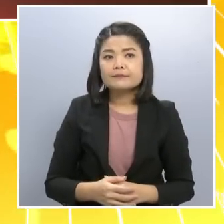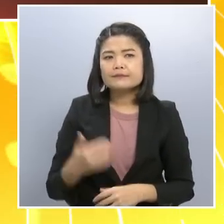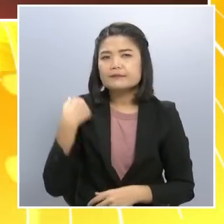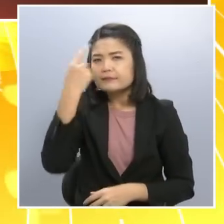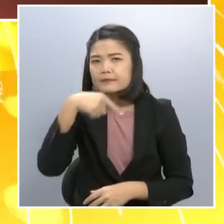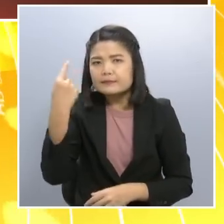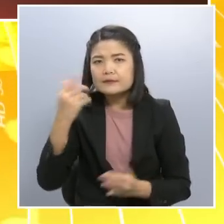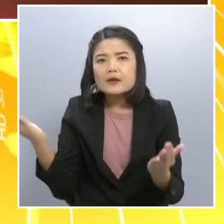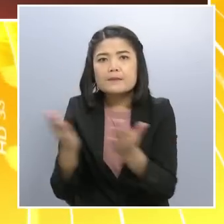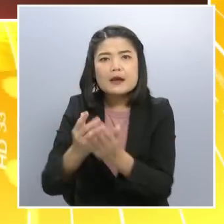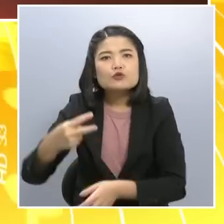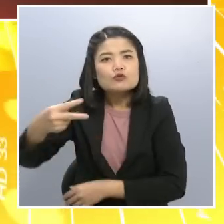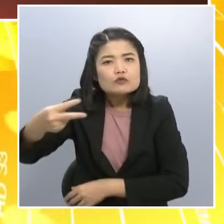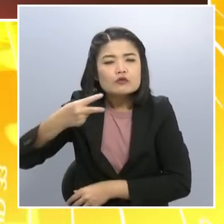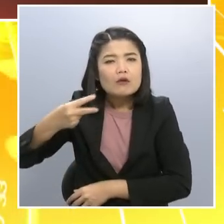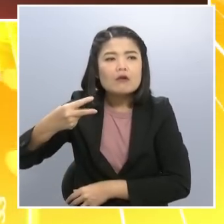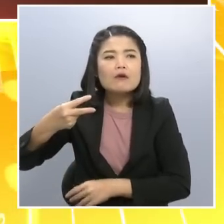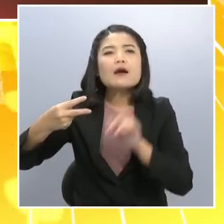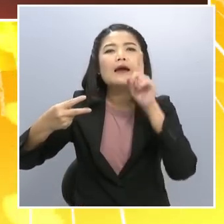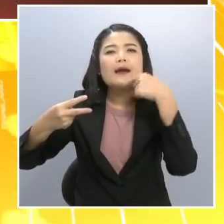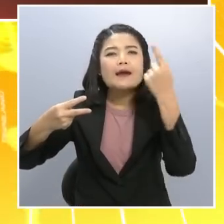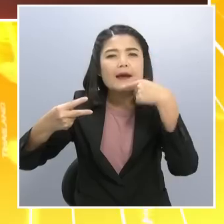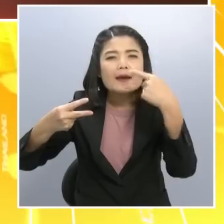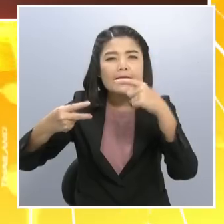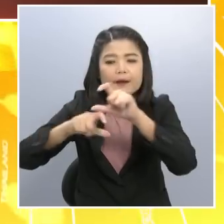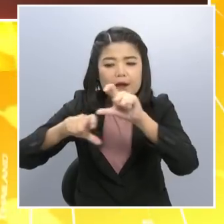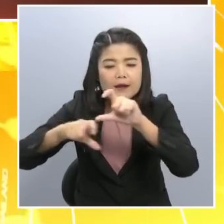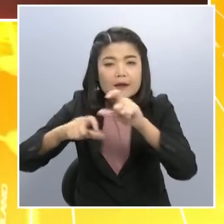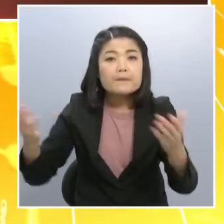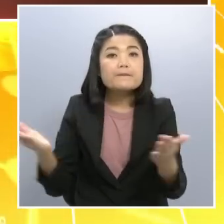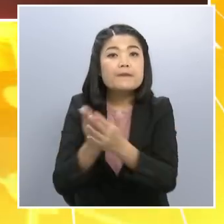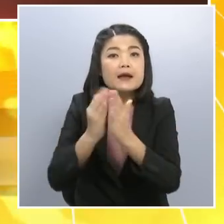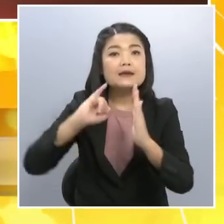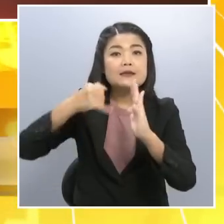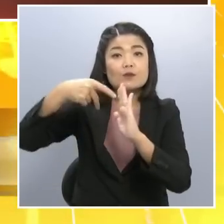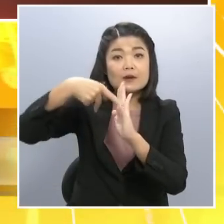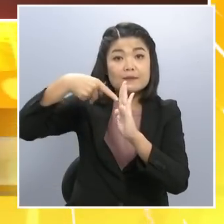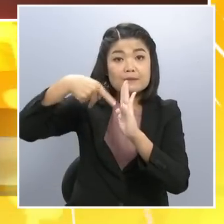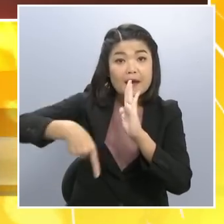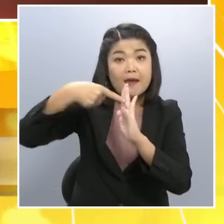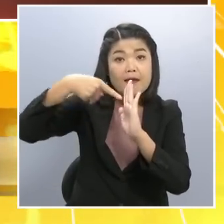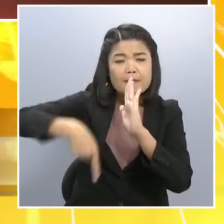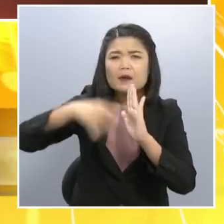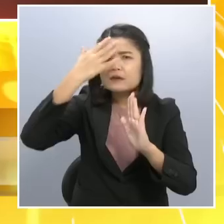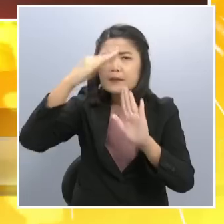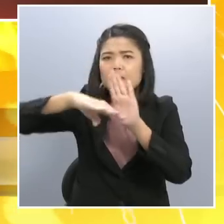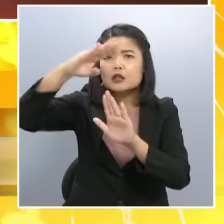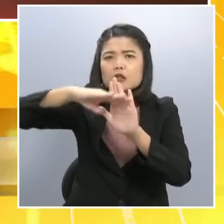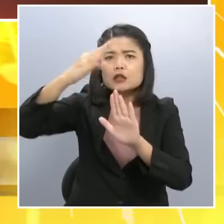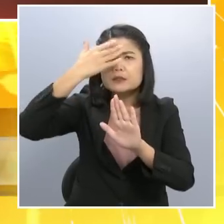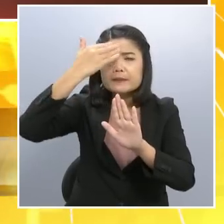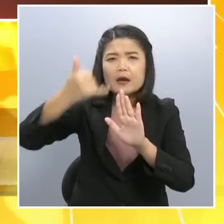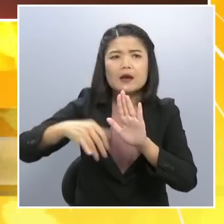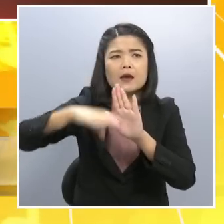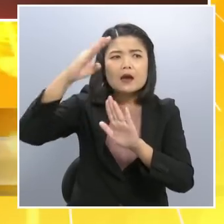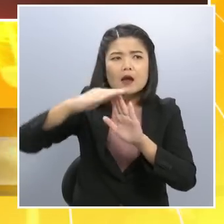เจอตัวแล้วตูนเจอตัวถูก2ใบอยู่ที่แพร ่ค่ะ ทำไมทางเหนือล่ะ มีวันนี้ข่าวที่เข้ามาว่